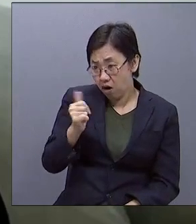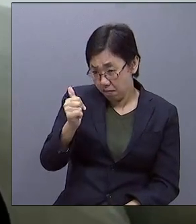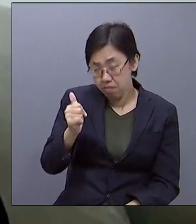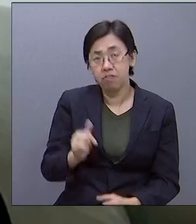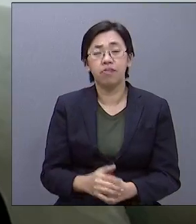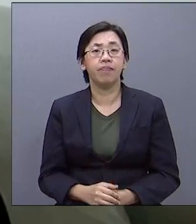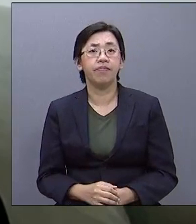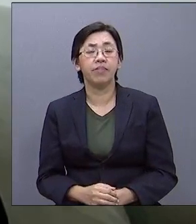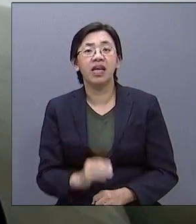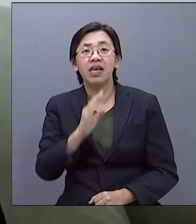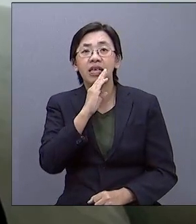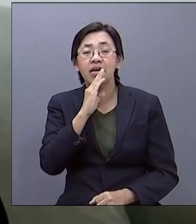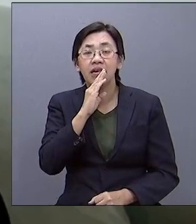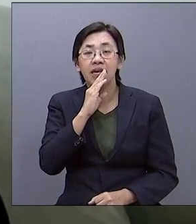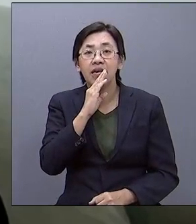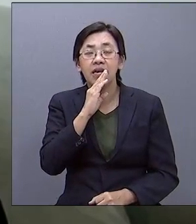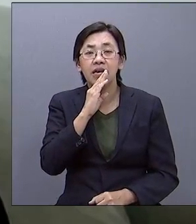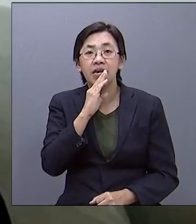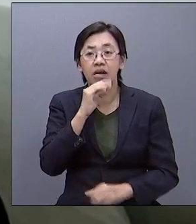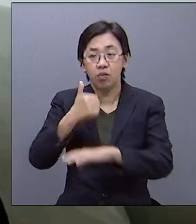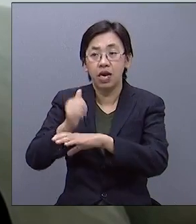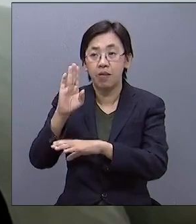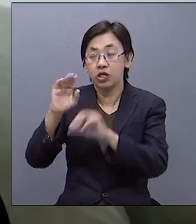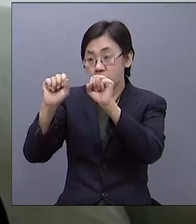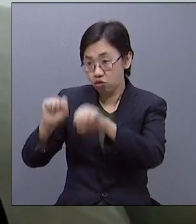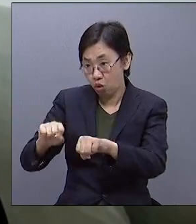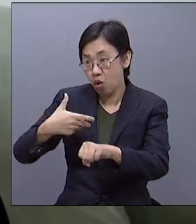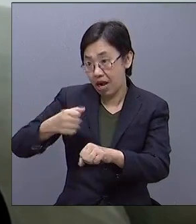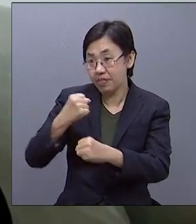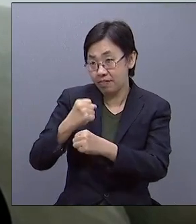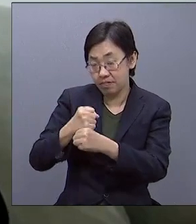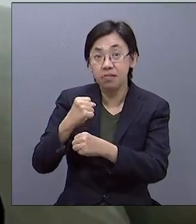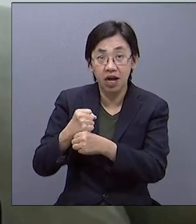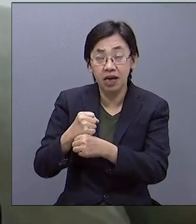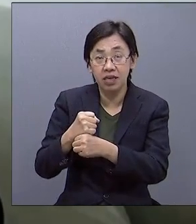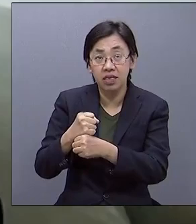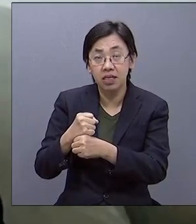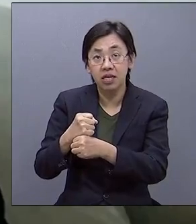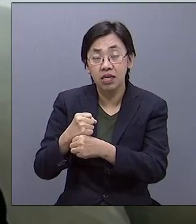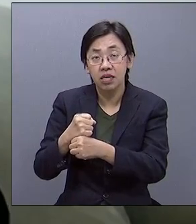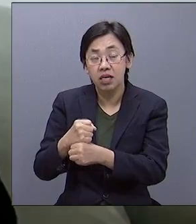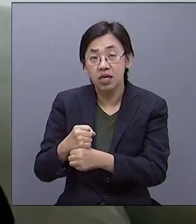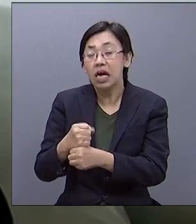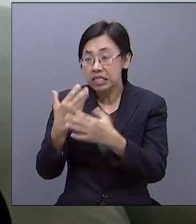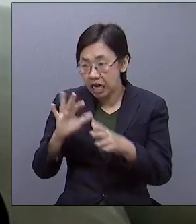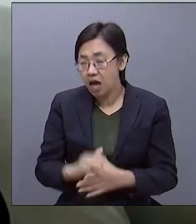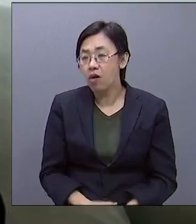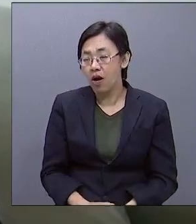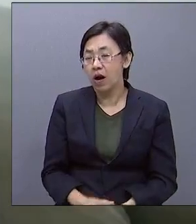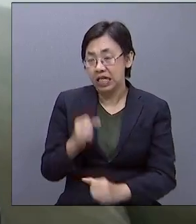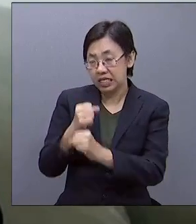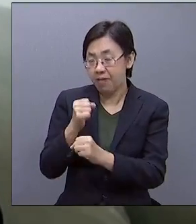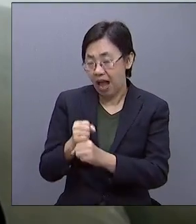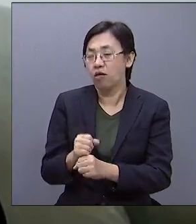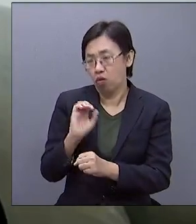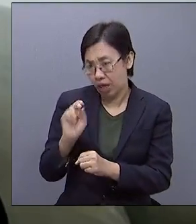ว่าหากนายจ้างนี่นะครับเขาตกลงว่าจะให้คุณเข้าทำงานแล้วก็คุณเองก็รับว่าจะทำงานแล้วก็จะได้